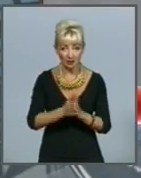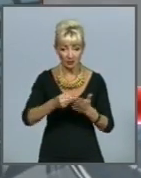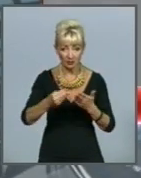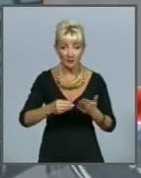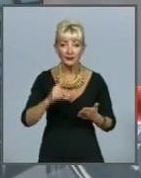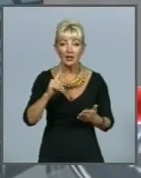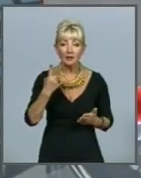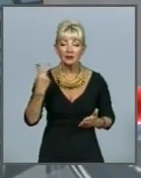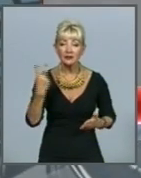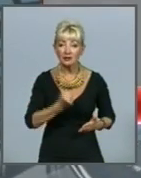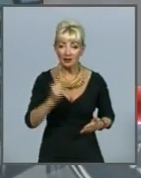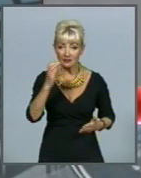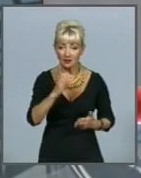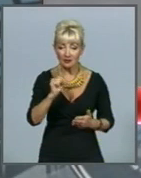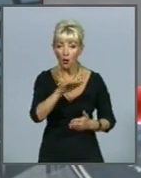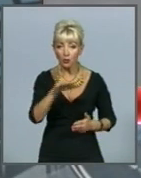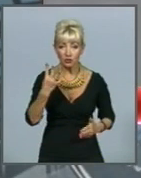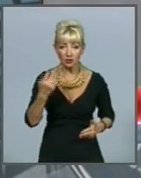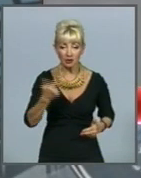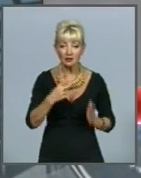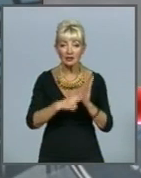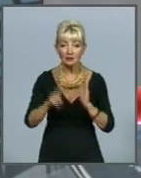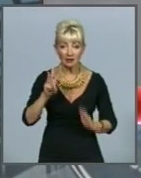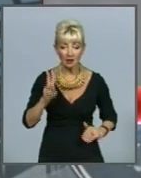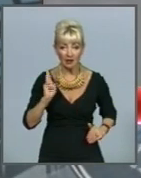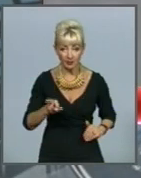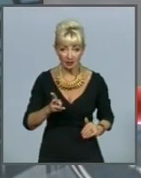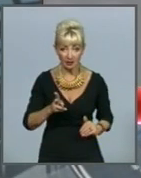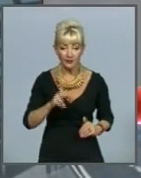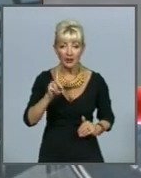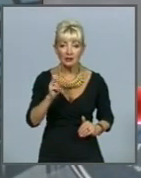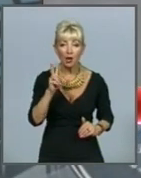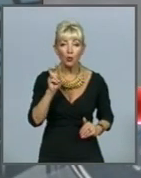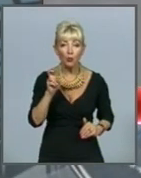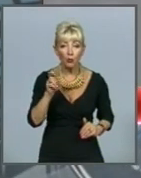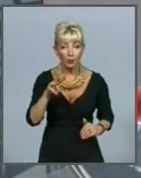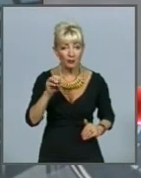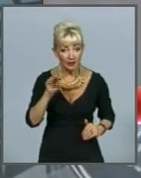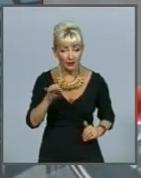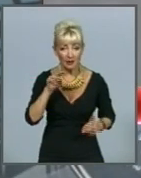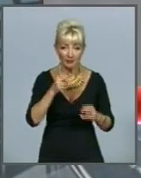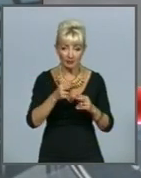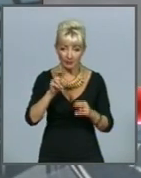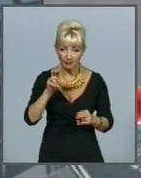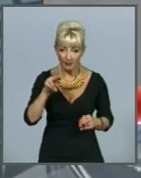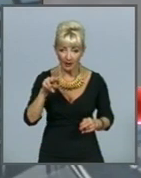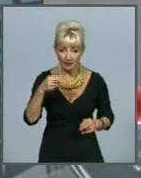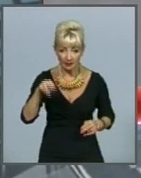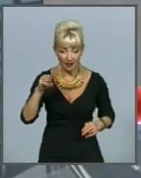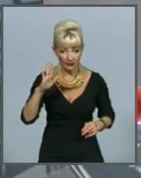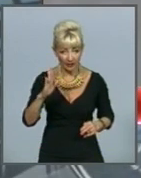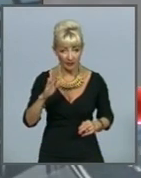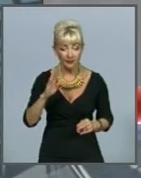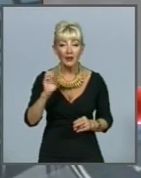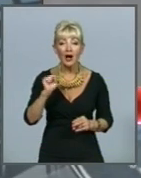на рівні 4 гривні 73 копійки за кубічний метр з ПДВ, без вартості розподілу. А з 16 по 30